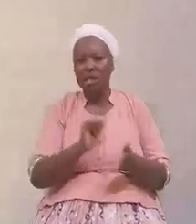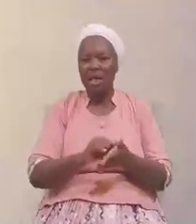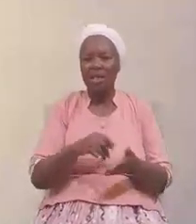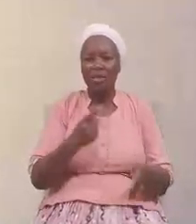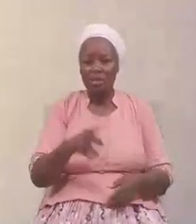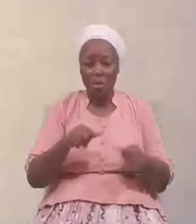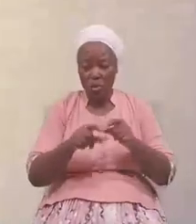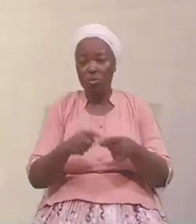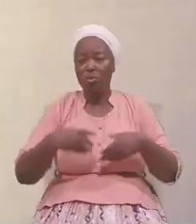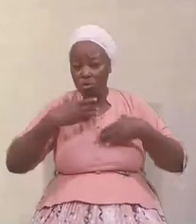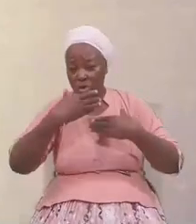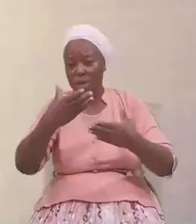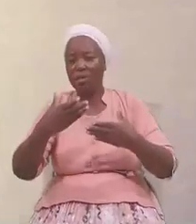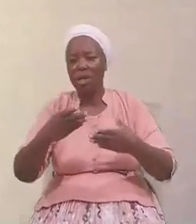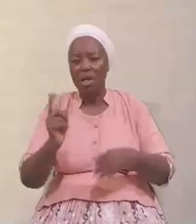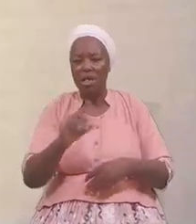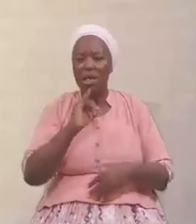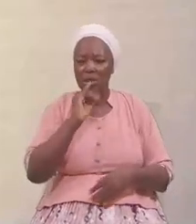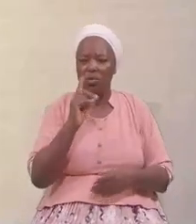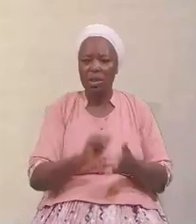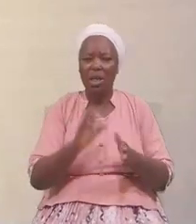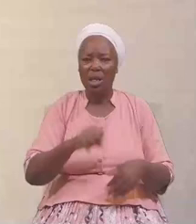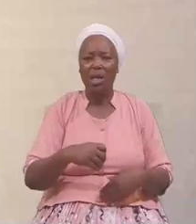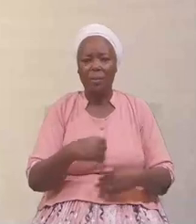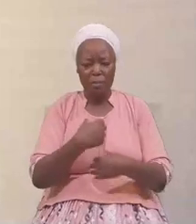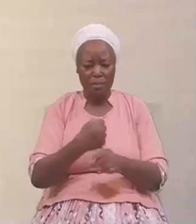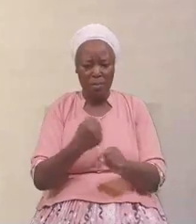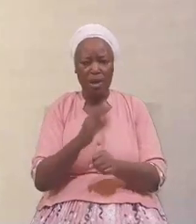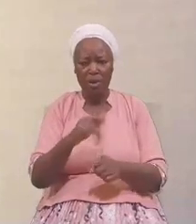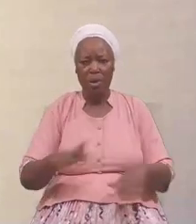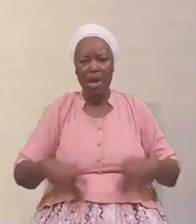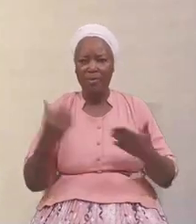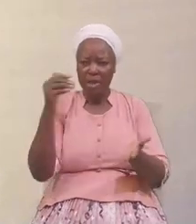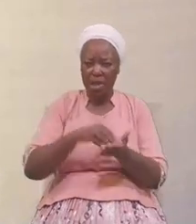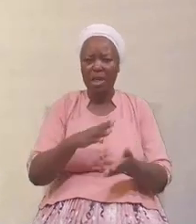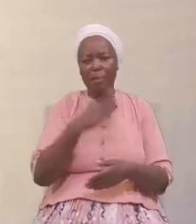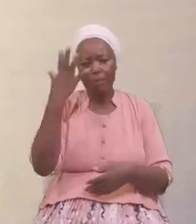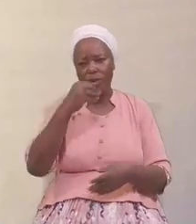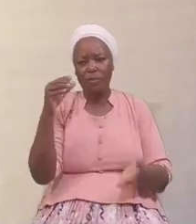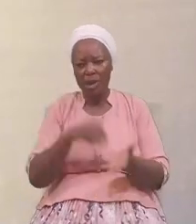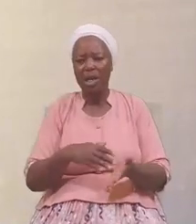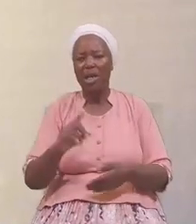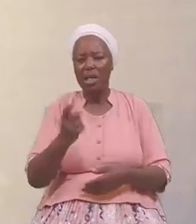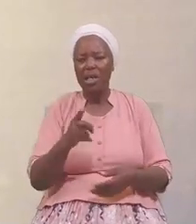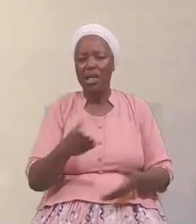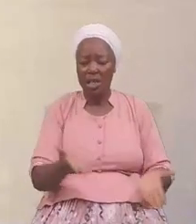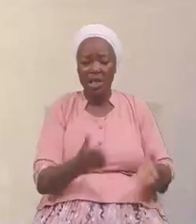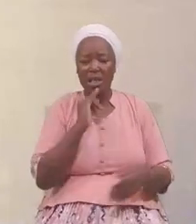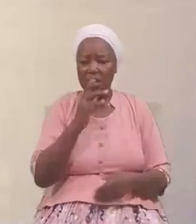crier, voici celui qui peut corriger ta vie, qui peut transformer ta